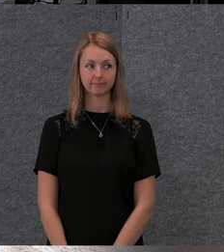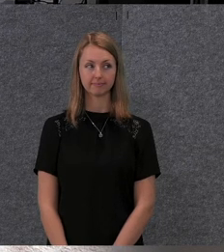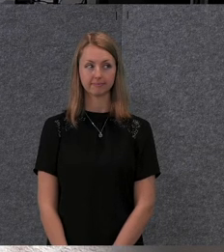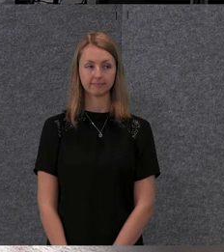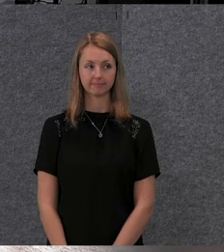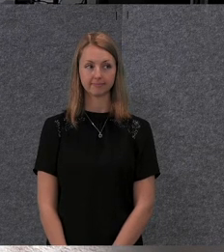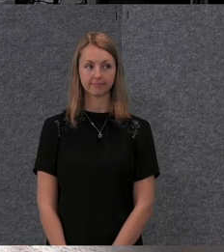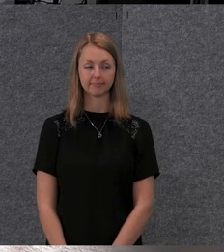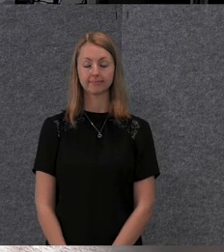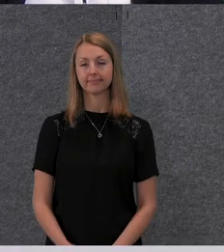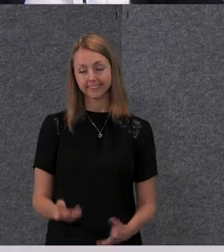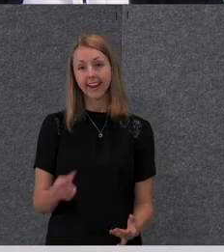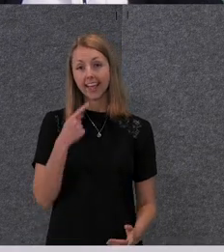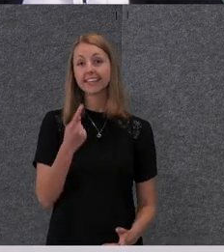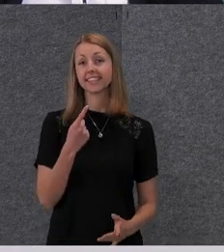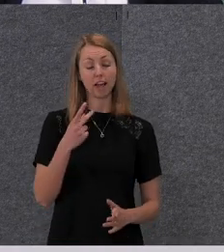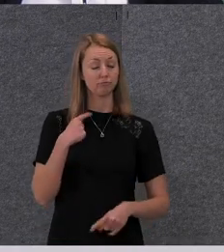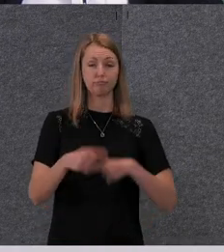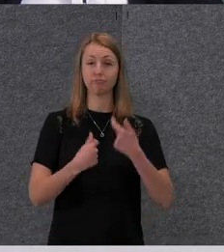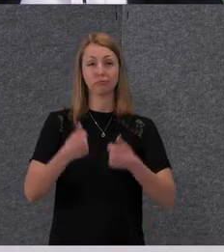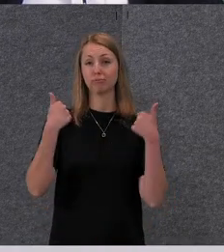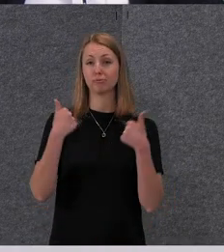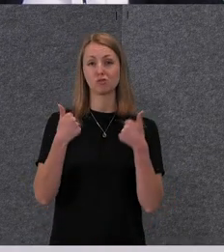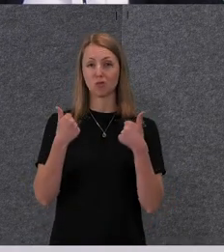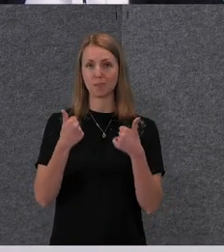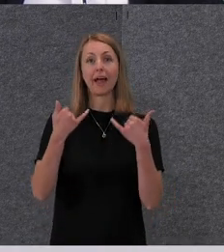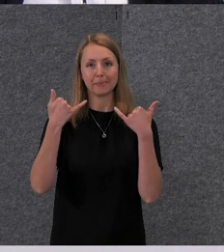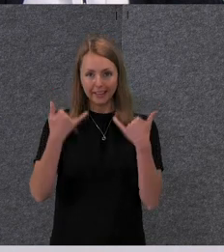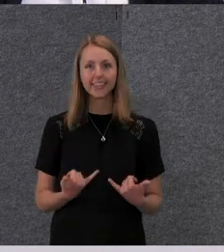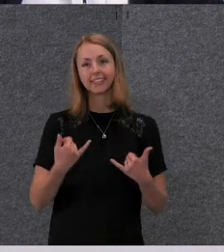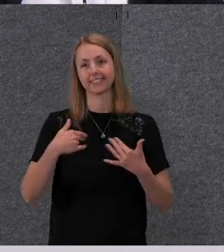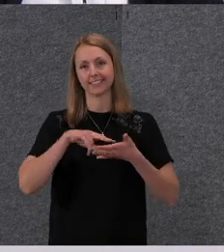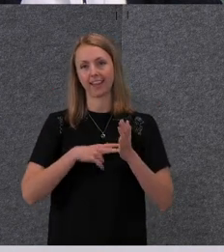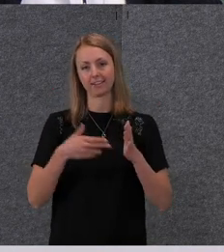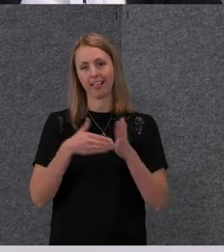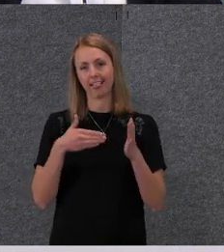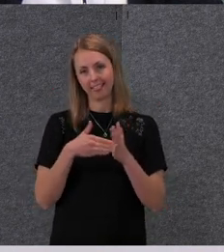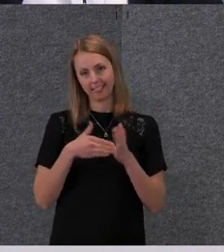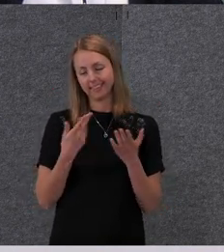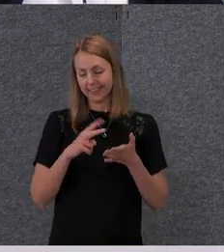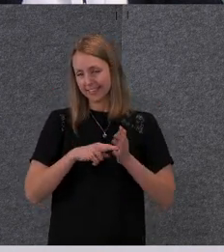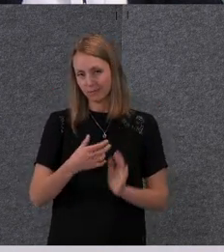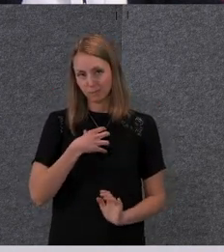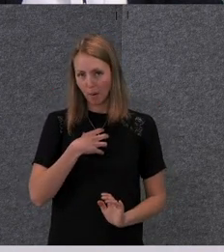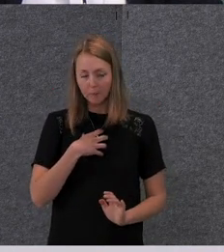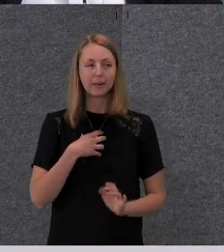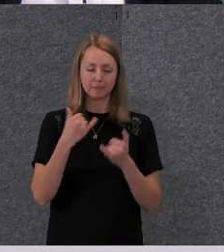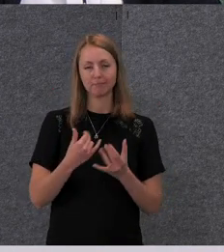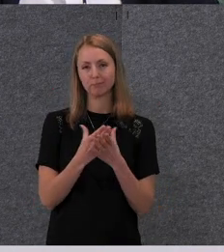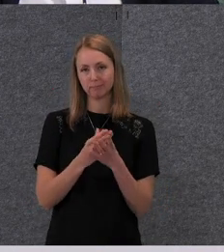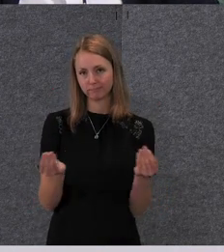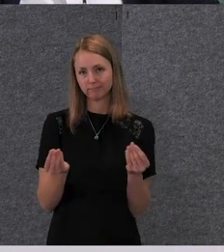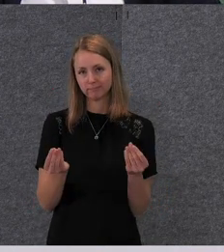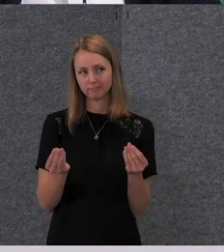wie ich gerade zwar sagte, es läuft hier alles super, auch im Zusammenspiel. Genau jetzt gibt es technische Probleme, die werden wir jetzt sofort